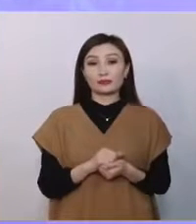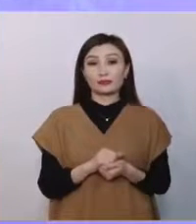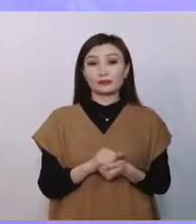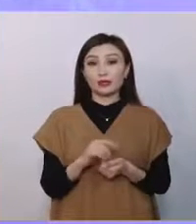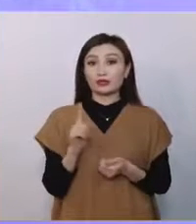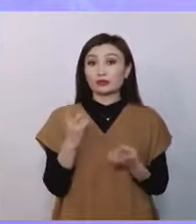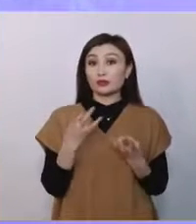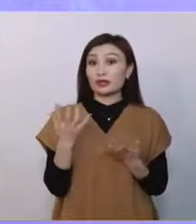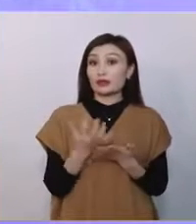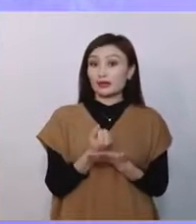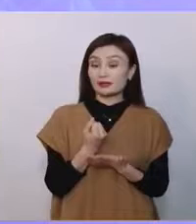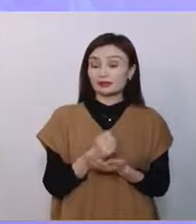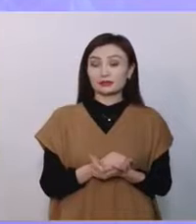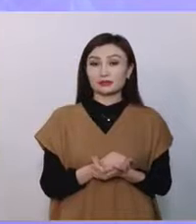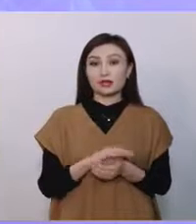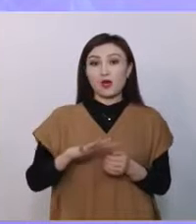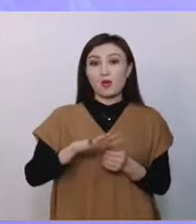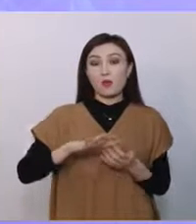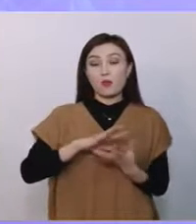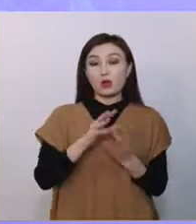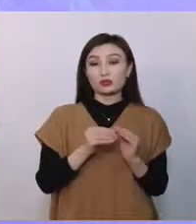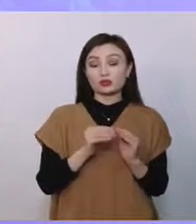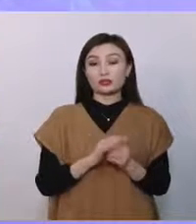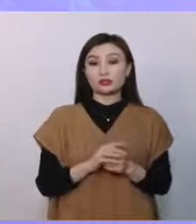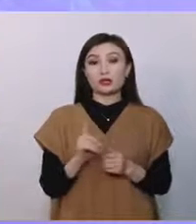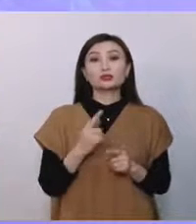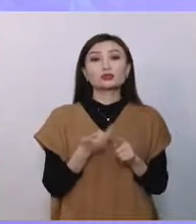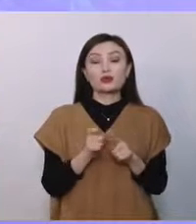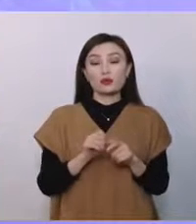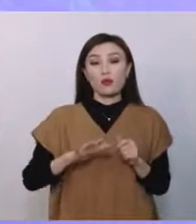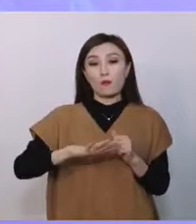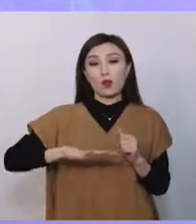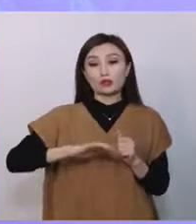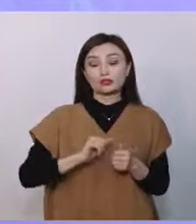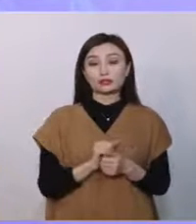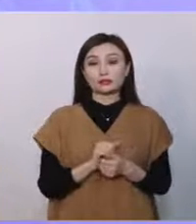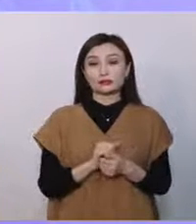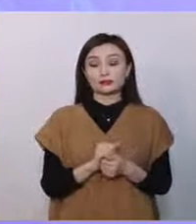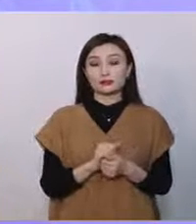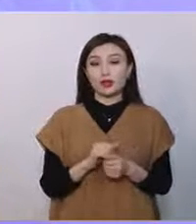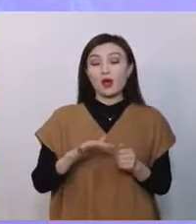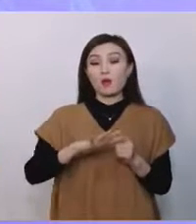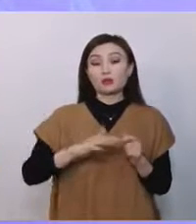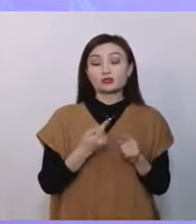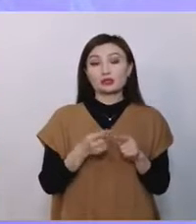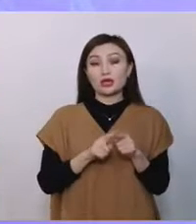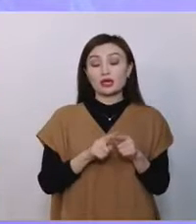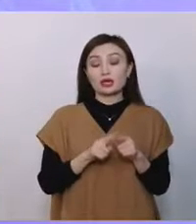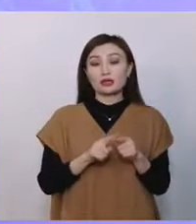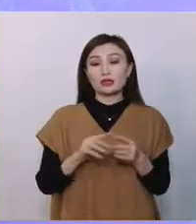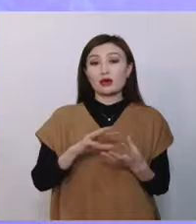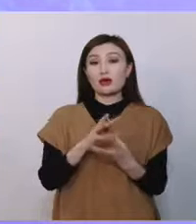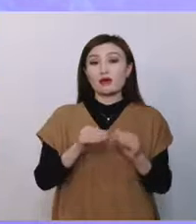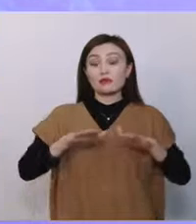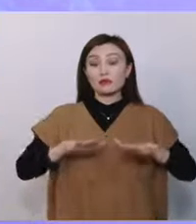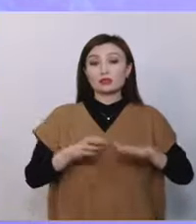что надо найти площадь а что такое площадь площадь эта величина которая